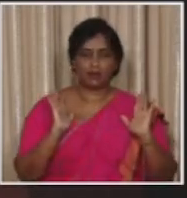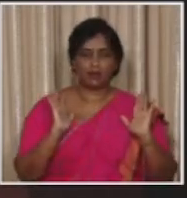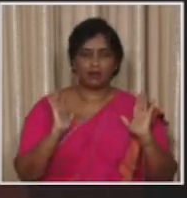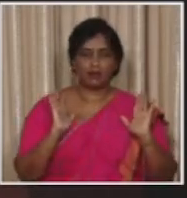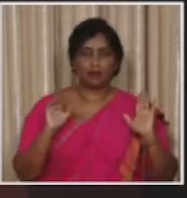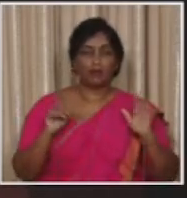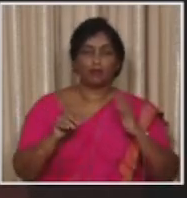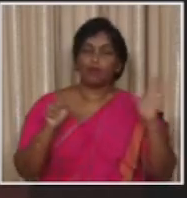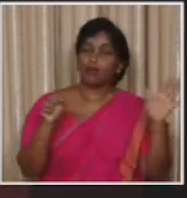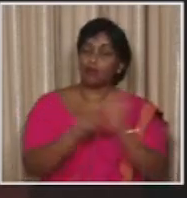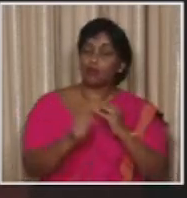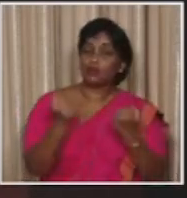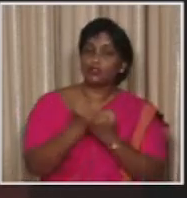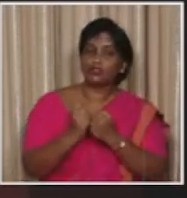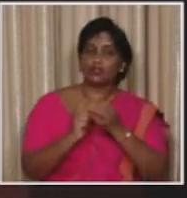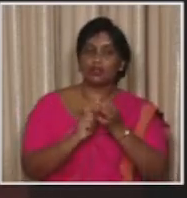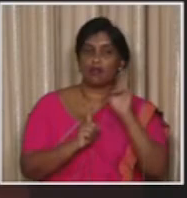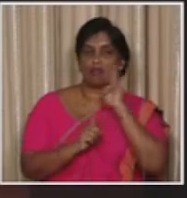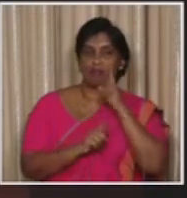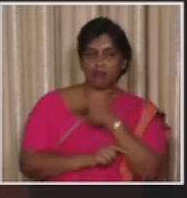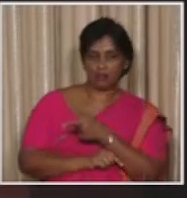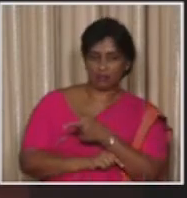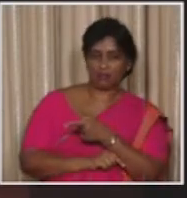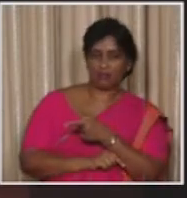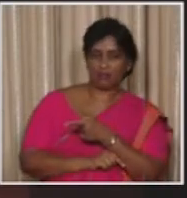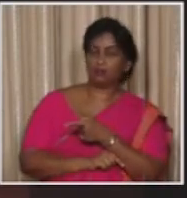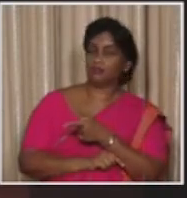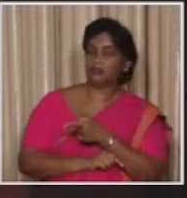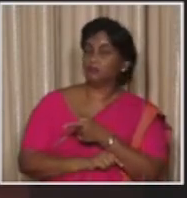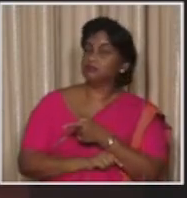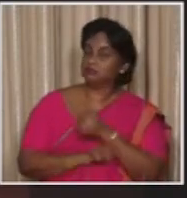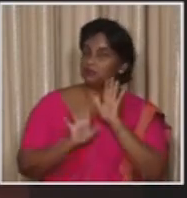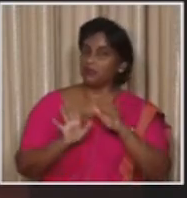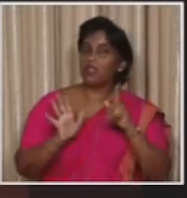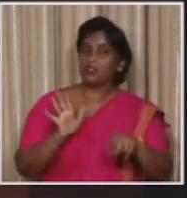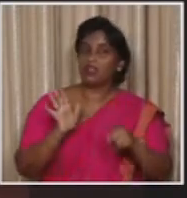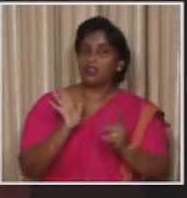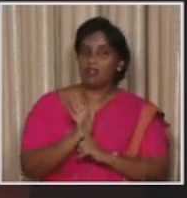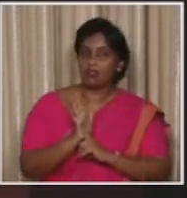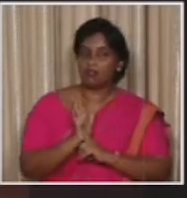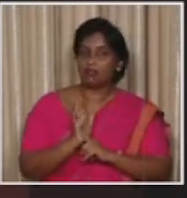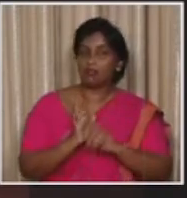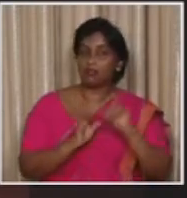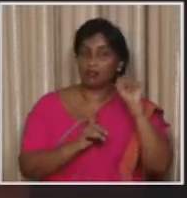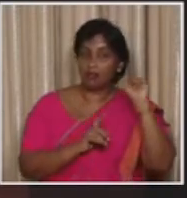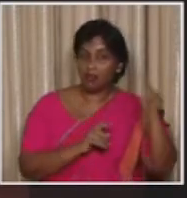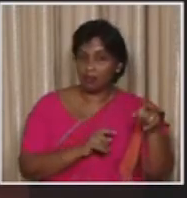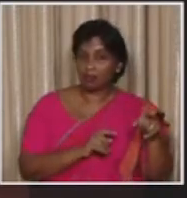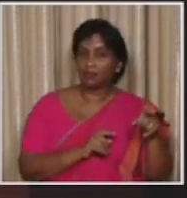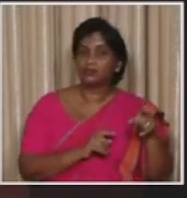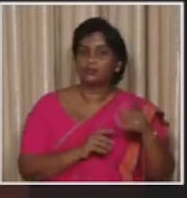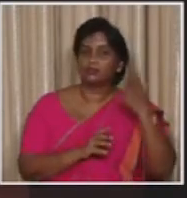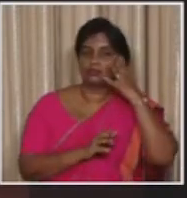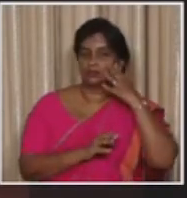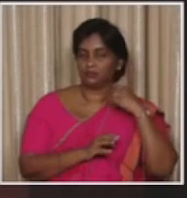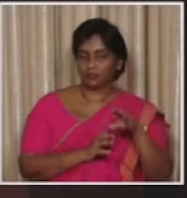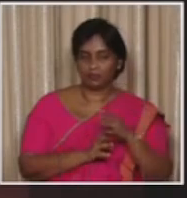සම්පූර්ණයෙන් උදව් කරේ ජනාධිපතිතුමාට. නමුත් අද ලසන්ත වික්‍රමතුංග නාමය අමතක වෙලා